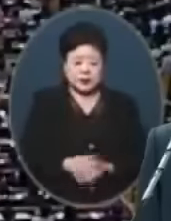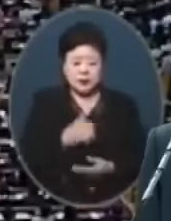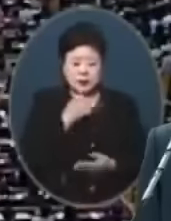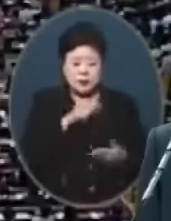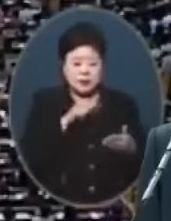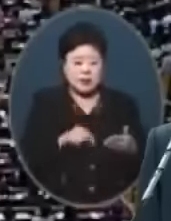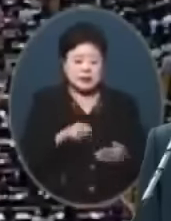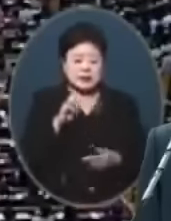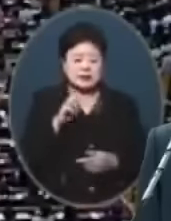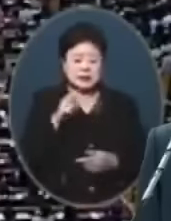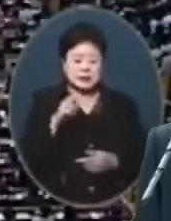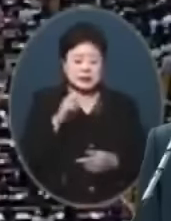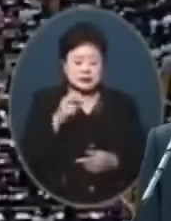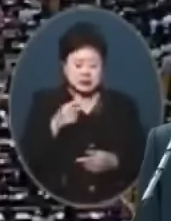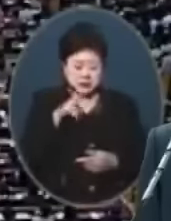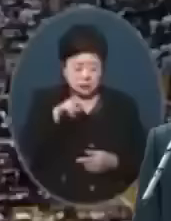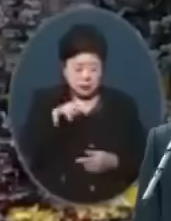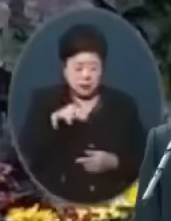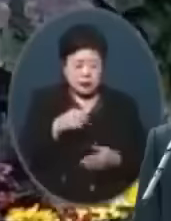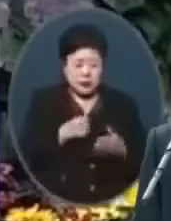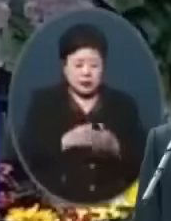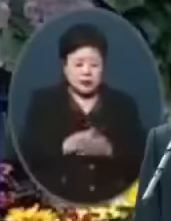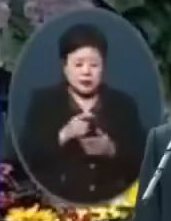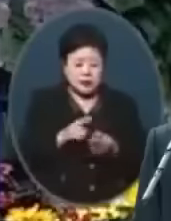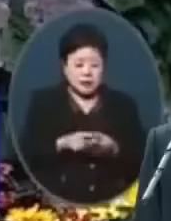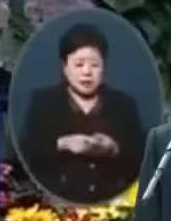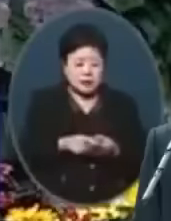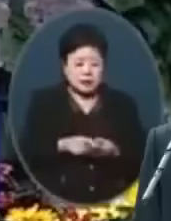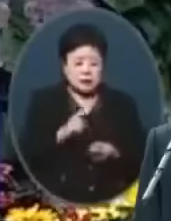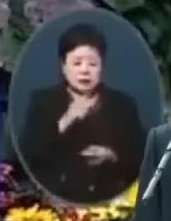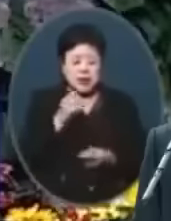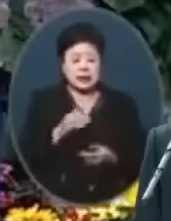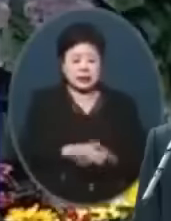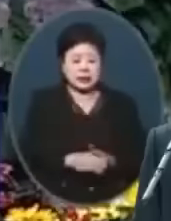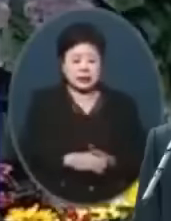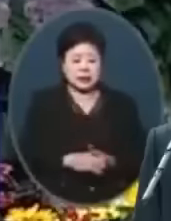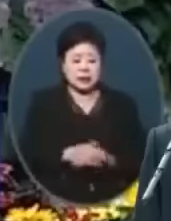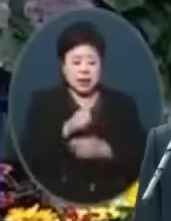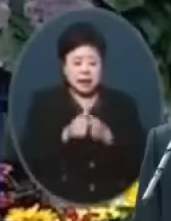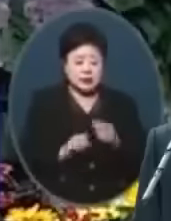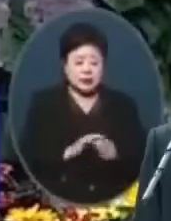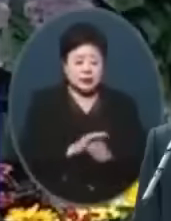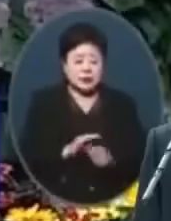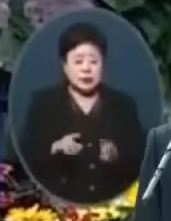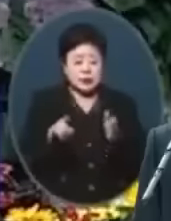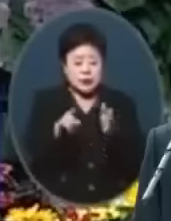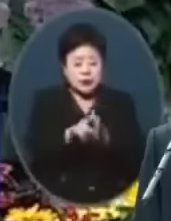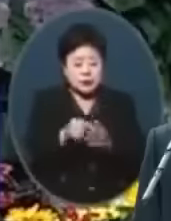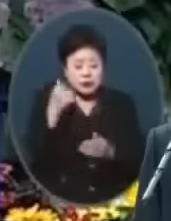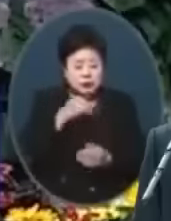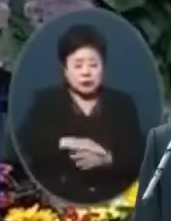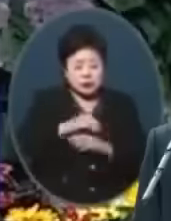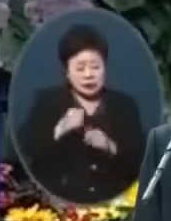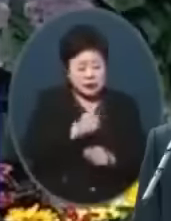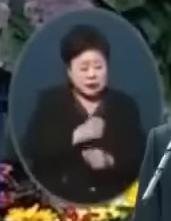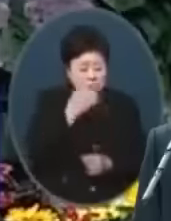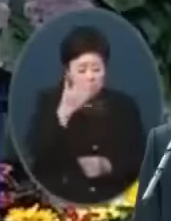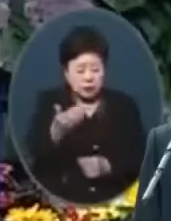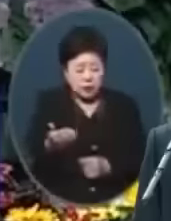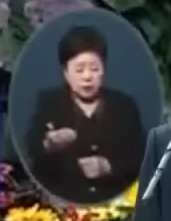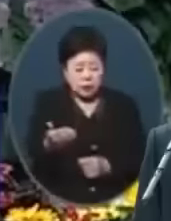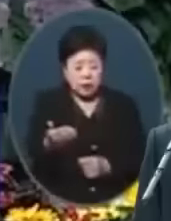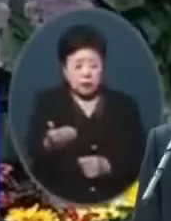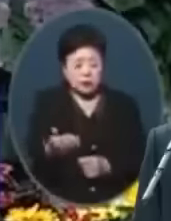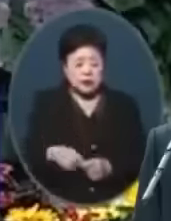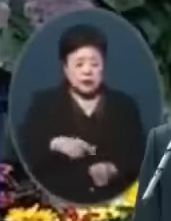로마서 8장 31절로 32절에 그런 적이 일에 대하여 우리가 무슨 말하리요? 만일 하나님이 우리를 위하시면 누가 우리를